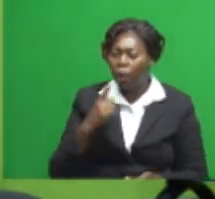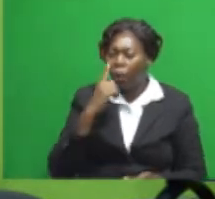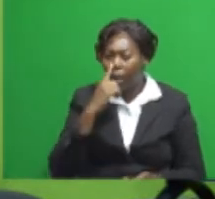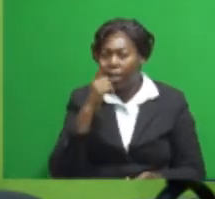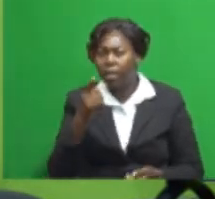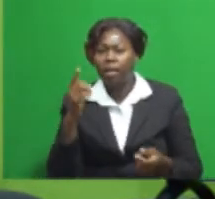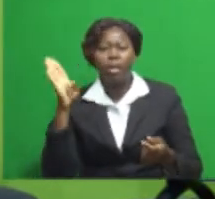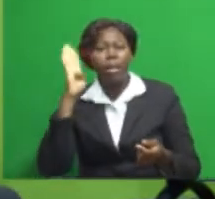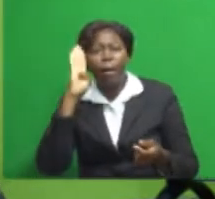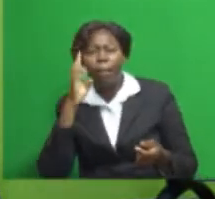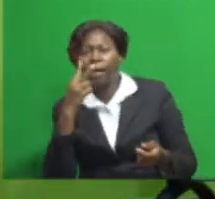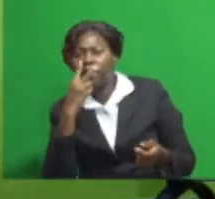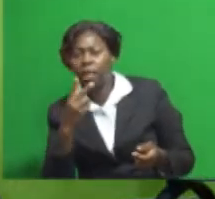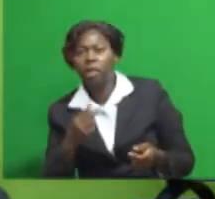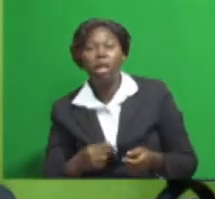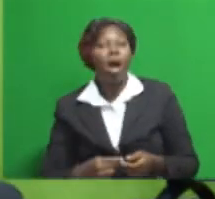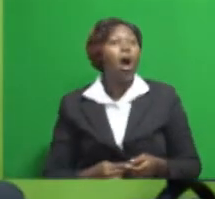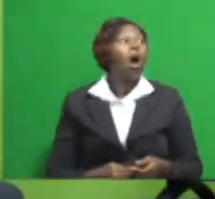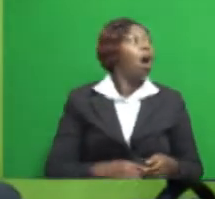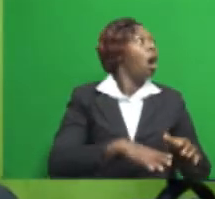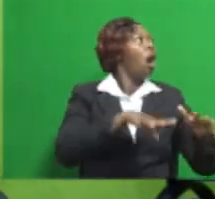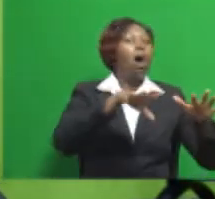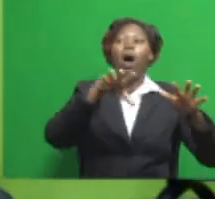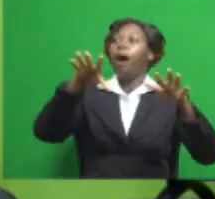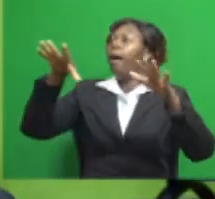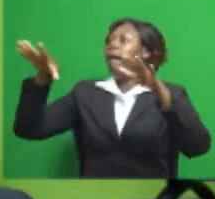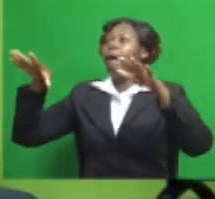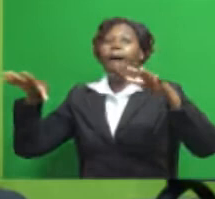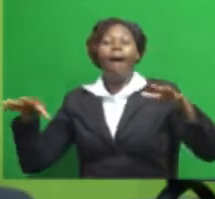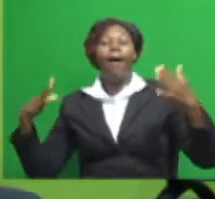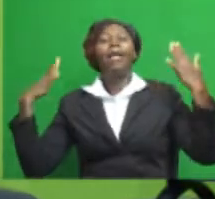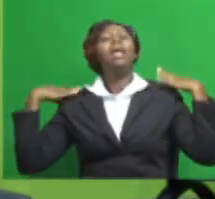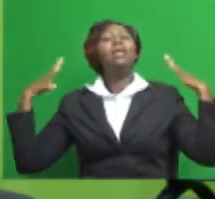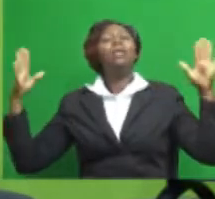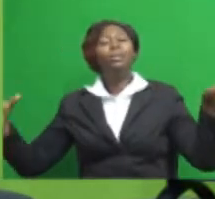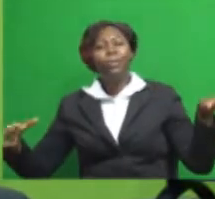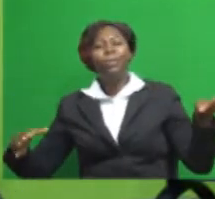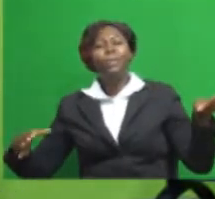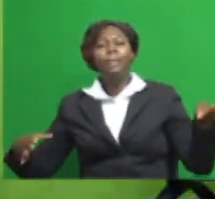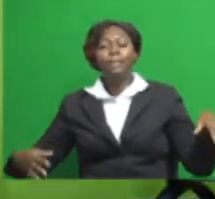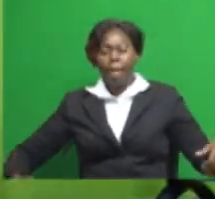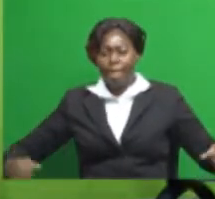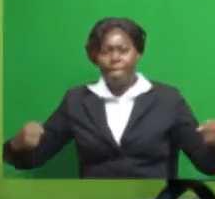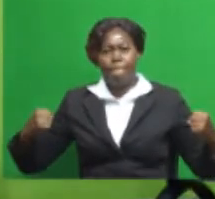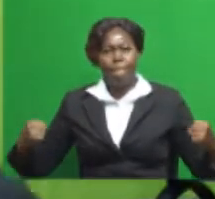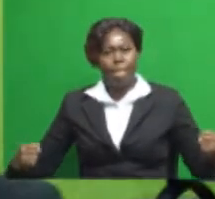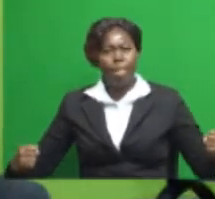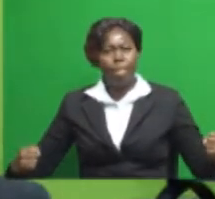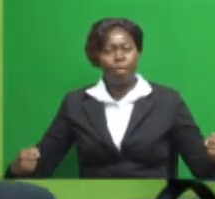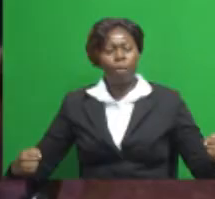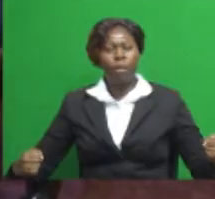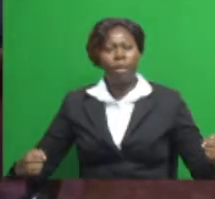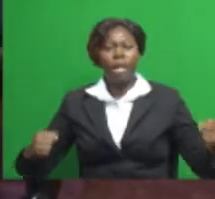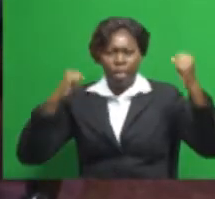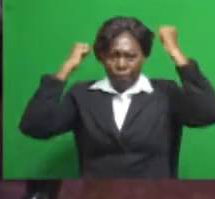Pastor. Muri kuti here kune zvimwe zvinoitwa naMwari seruku zvekuti dai tairatidzwa. Taifana kunamata Mwari